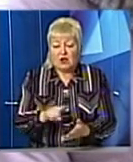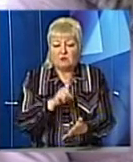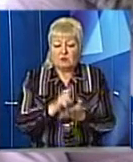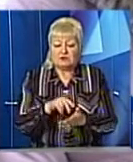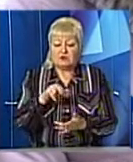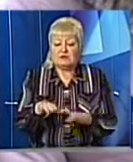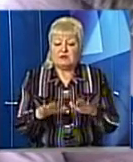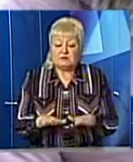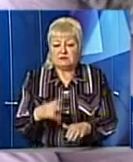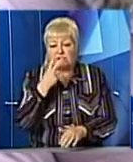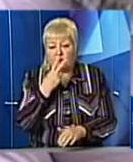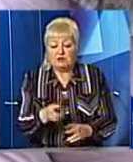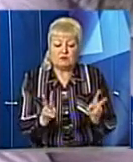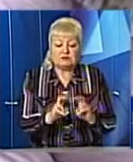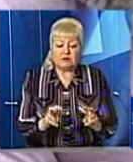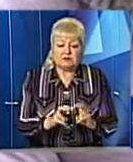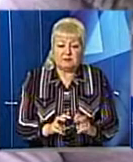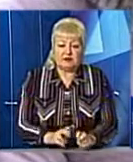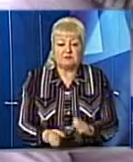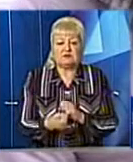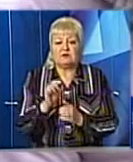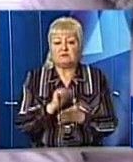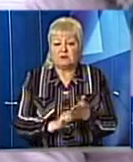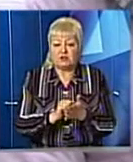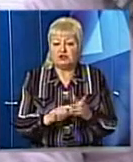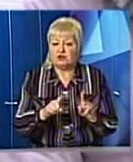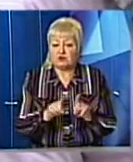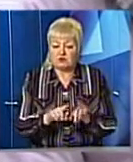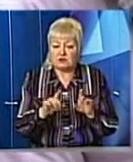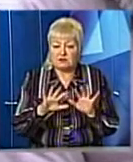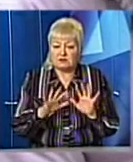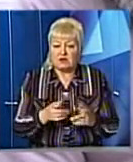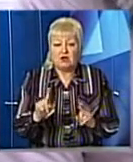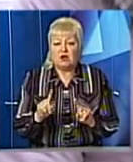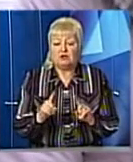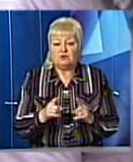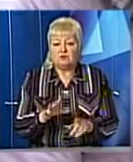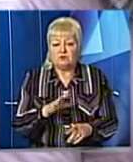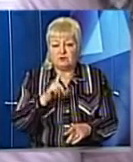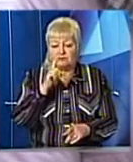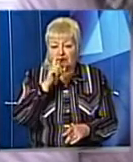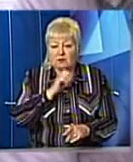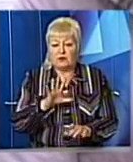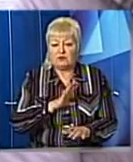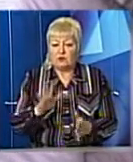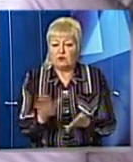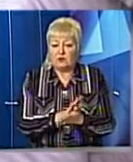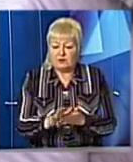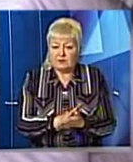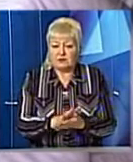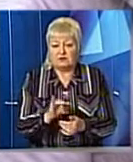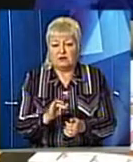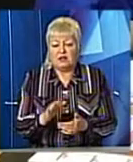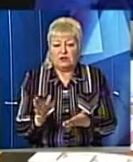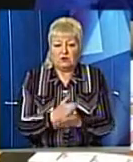місце, подивимося, розберемося, вияснимо причину, чому так сталося, чому було недопрацювання неналежним чином посипаний хідник і усунемо